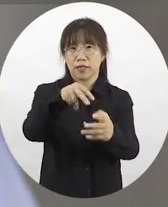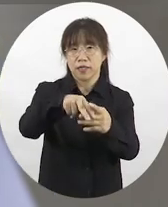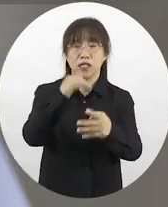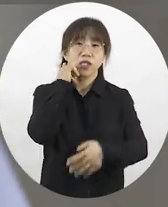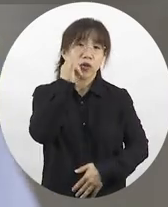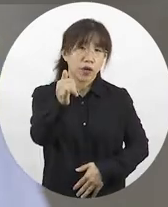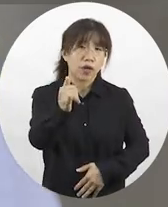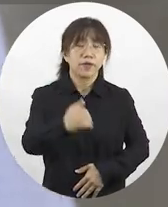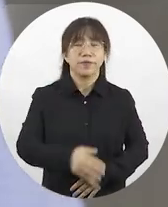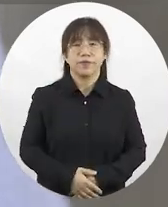됩니다